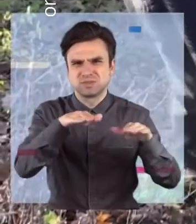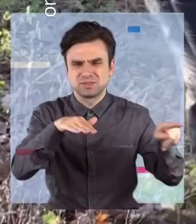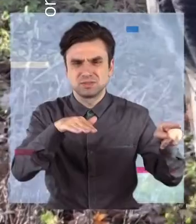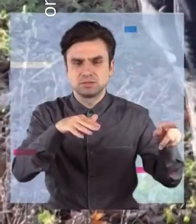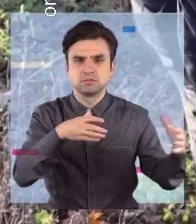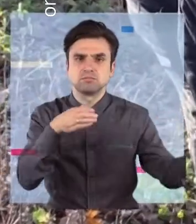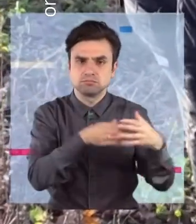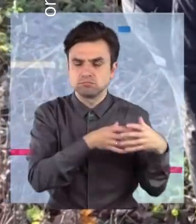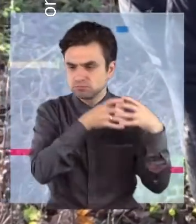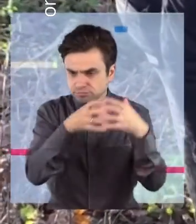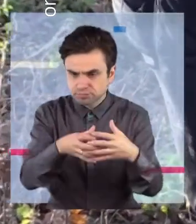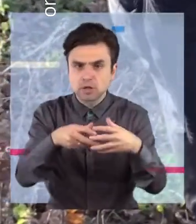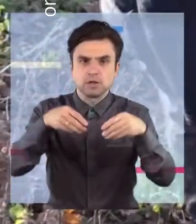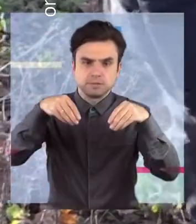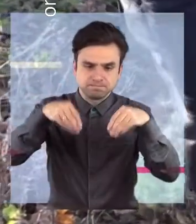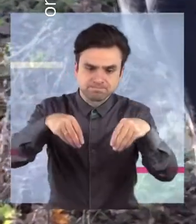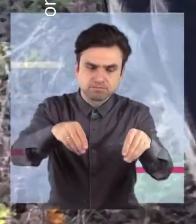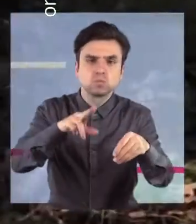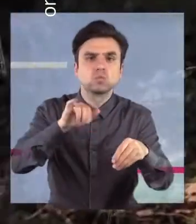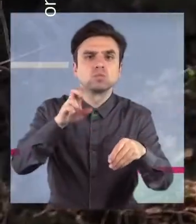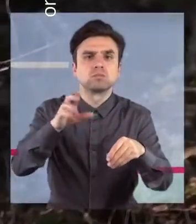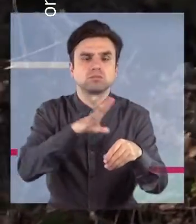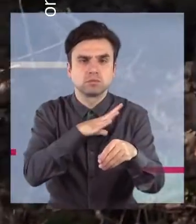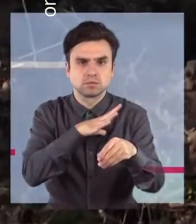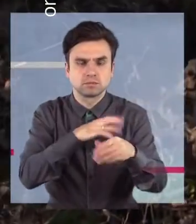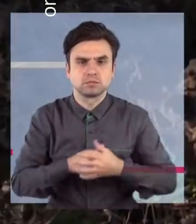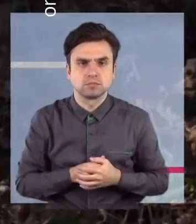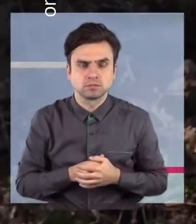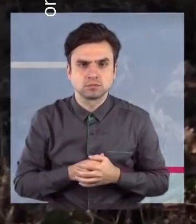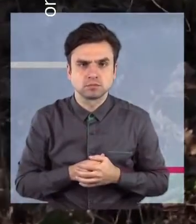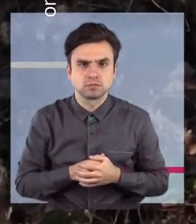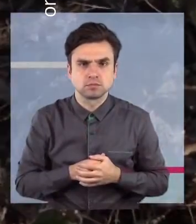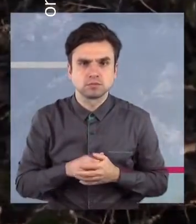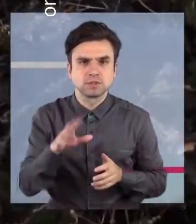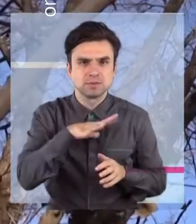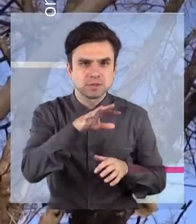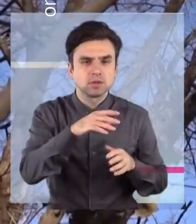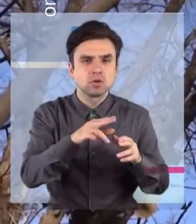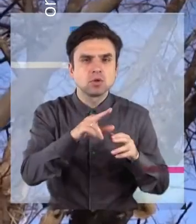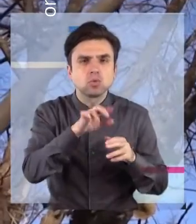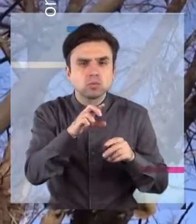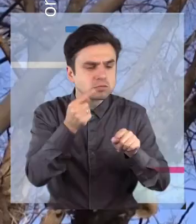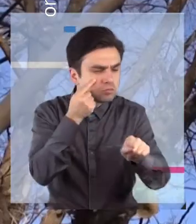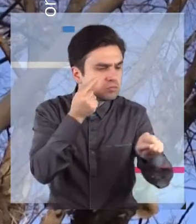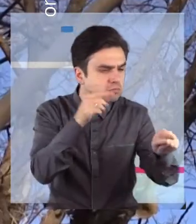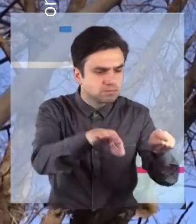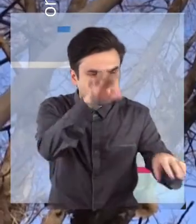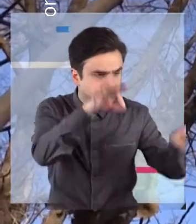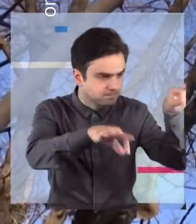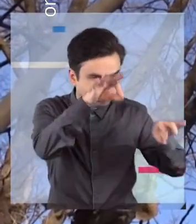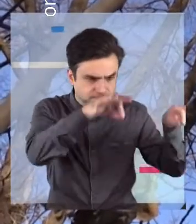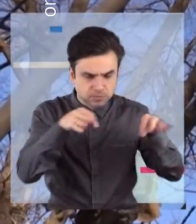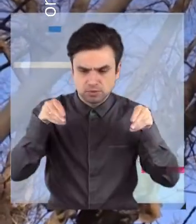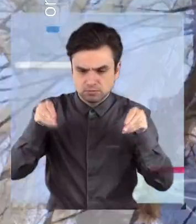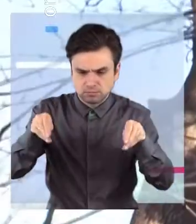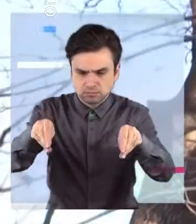засіяв дубову алею підростаючим поколінням величних дерев. Усього пересадили у лунки майже 30 рослин, які вже восени наступного року мають